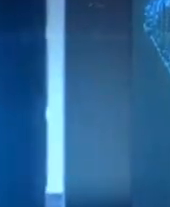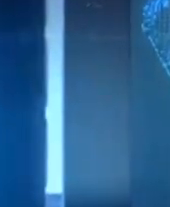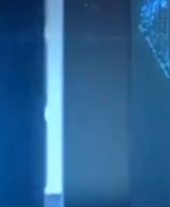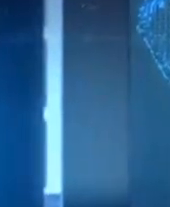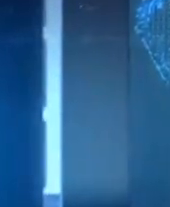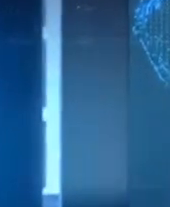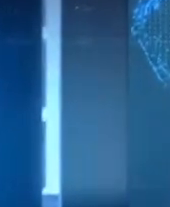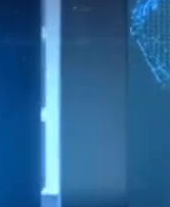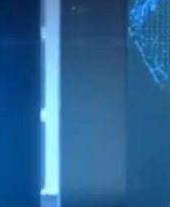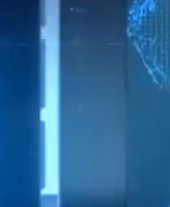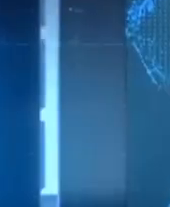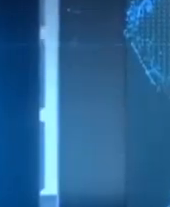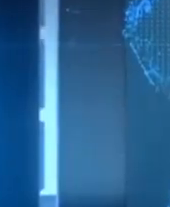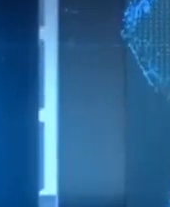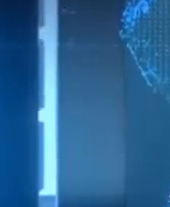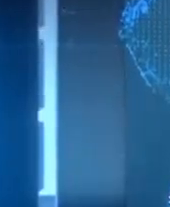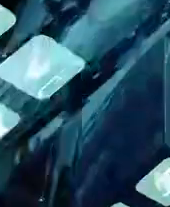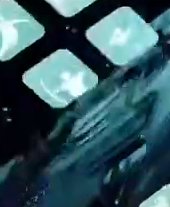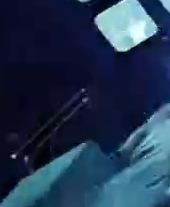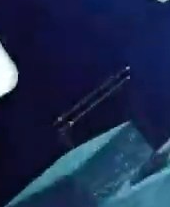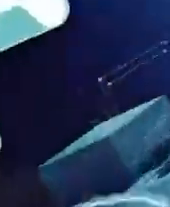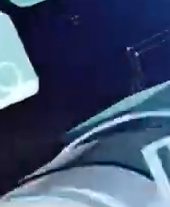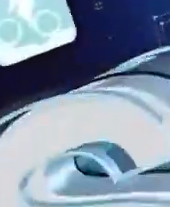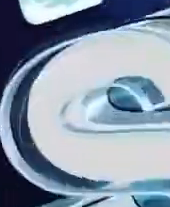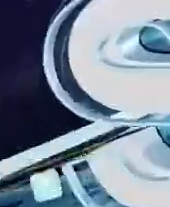Рахат Рахымжанов, Антон Хаттиновский, Жетісу арнасы.